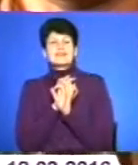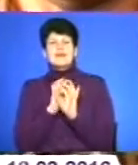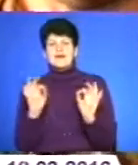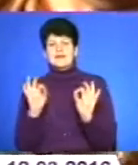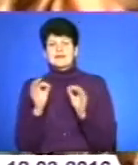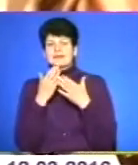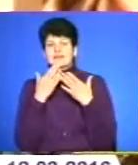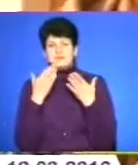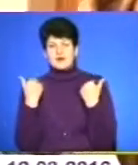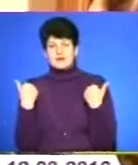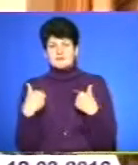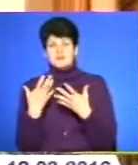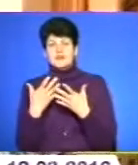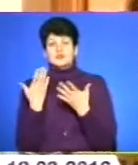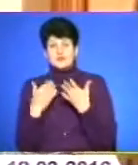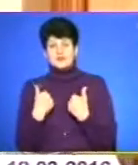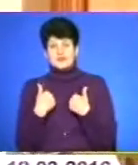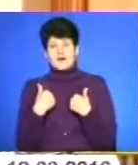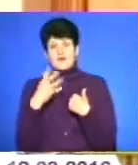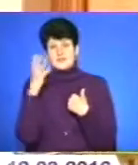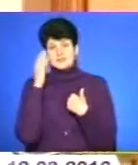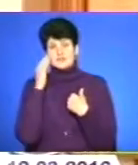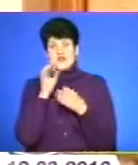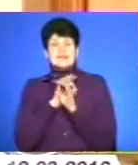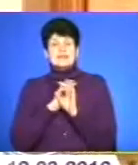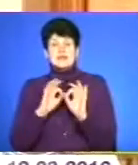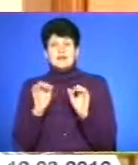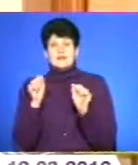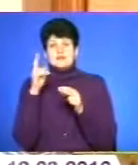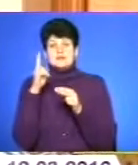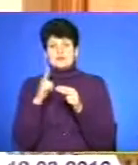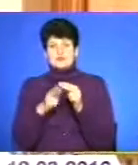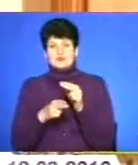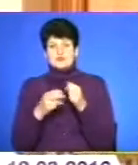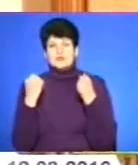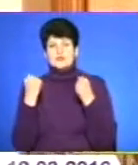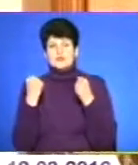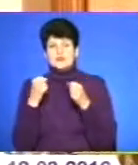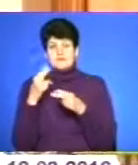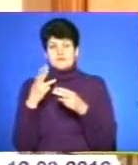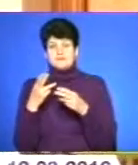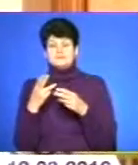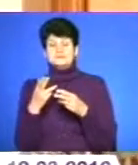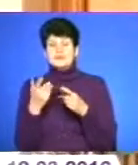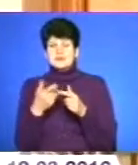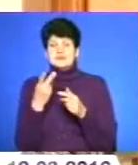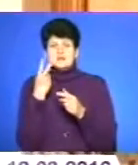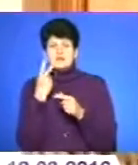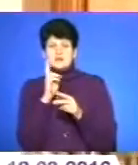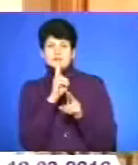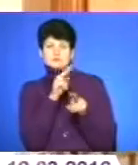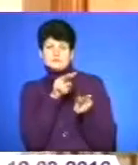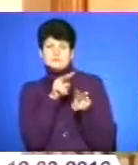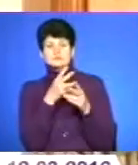б я вже був ідеальний, тоді, і якщо б я вважав, що я ідеальний, тоді можна завершувати вже спортивну кар'єру. Завжди є на кого рівнятися,